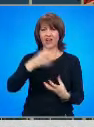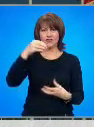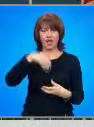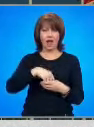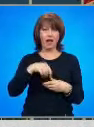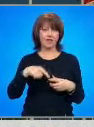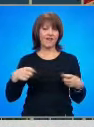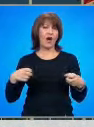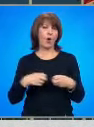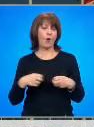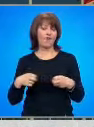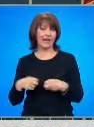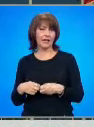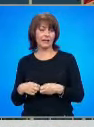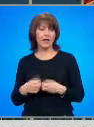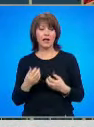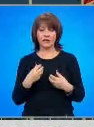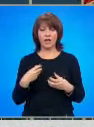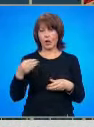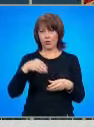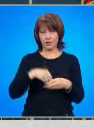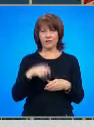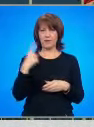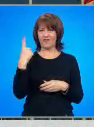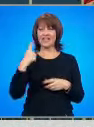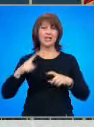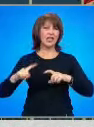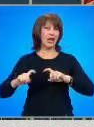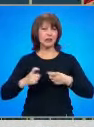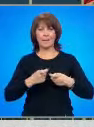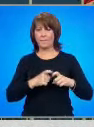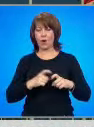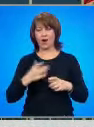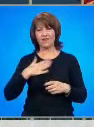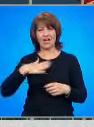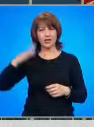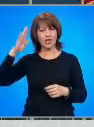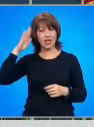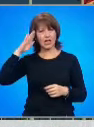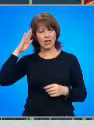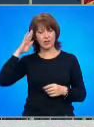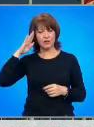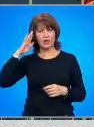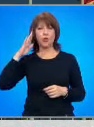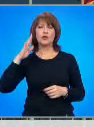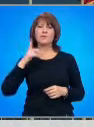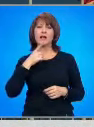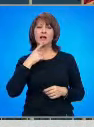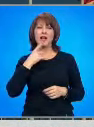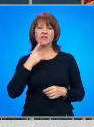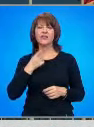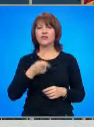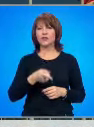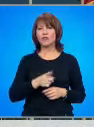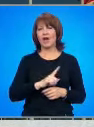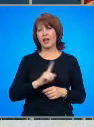да е конфликт. Да, ние участваме в един спор в момента. Нашите служби, доколкото ме известно от средства за масова информация, казват, че този камион не е бил